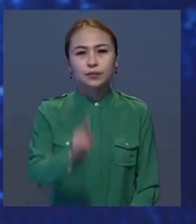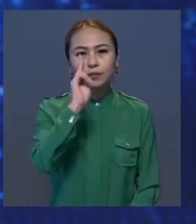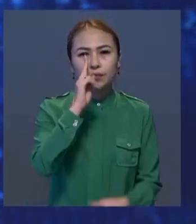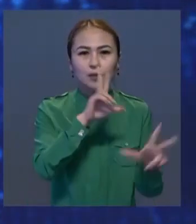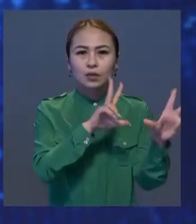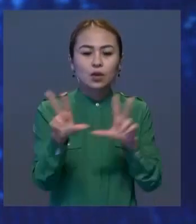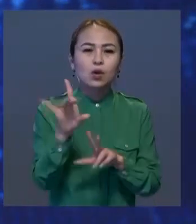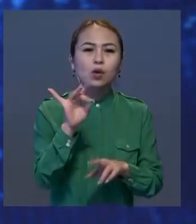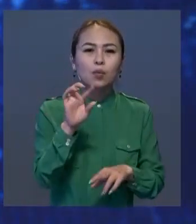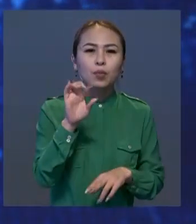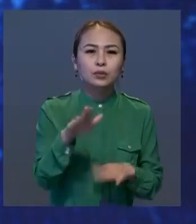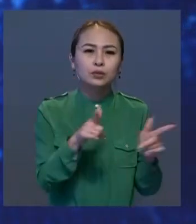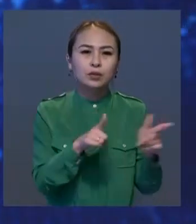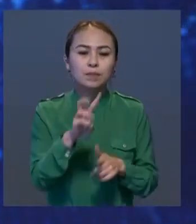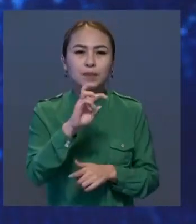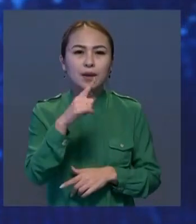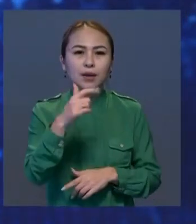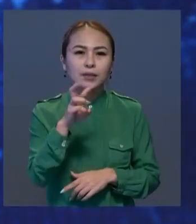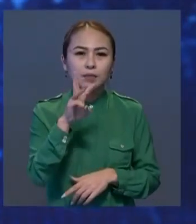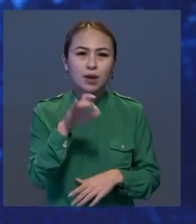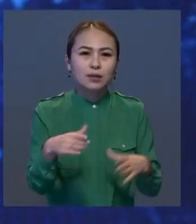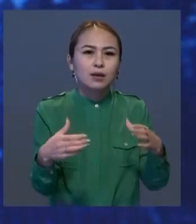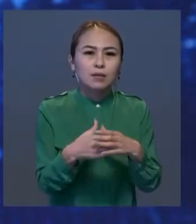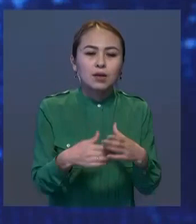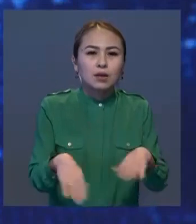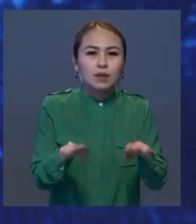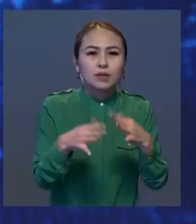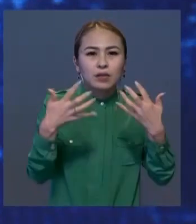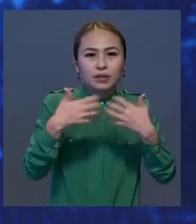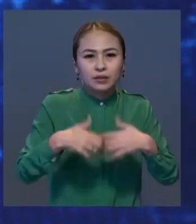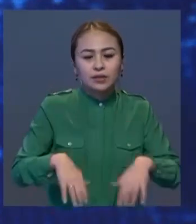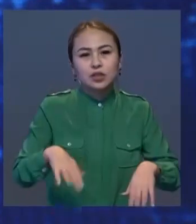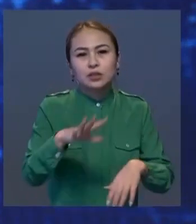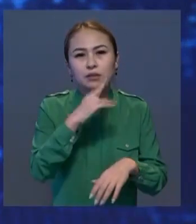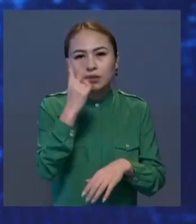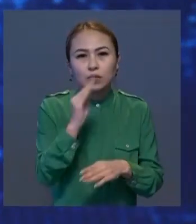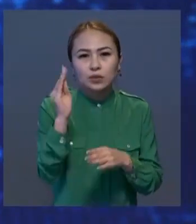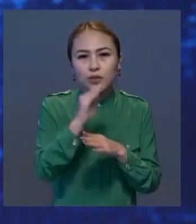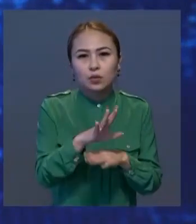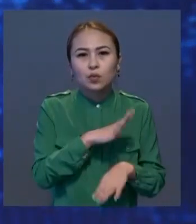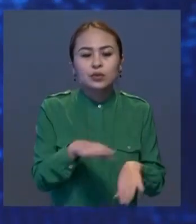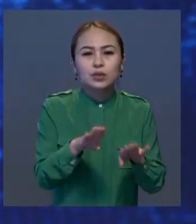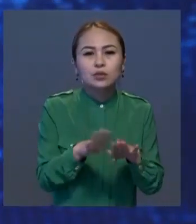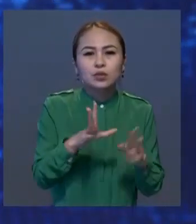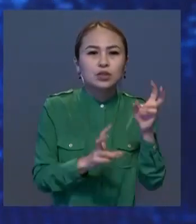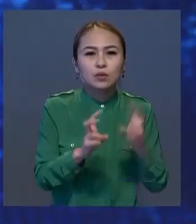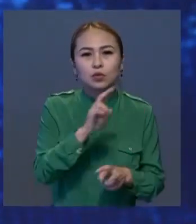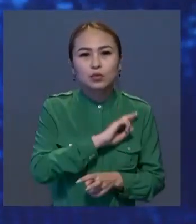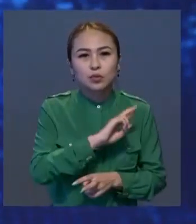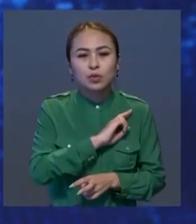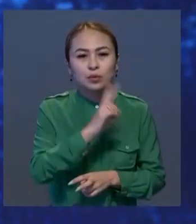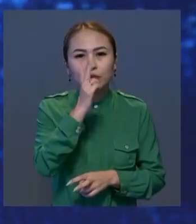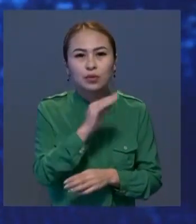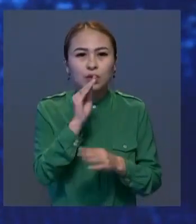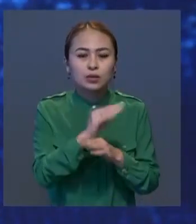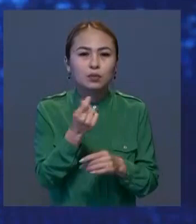Шымкентте жиһаздарда роботтар дайындайт. Мегасмарт компаниясы дәл осындай автоматты конвейер желісін іске қосқан еді. Остан соң зауыт жұмыс